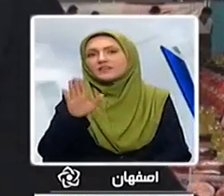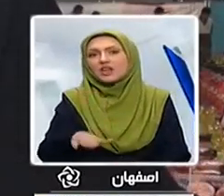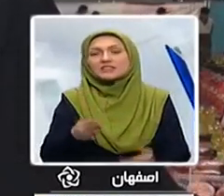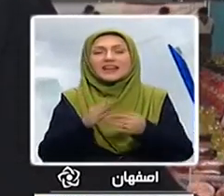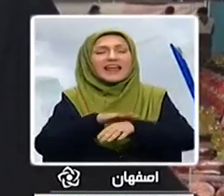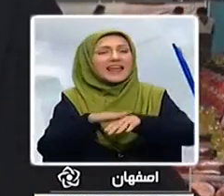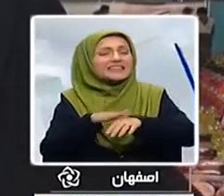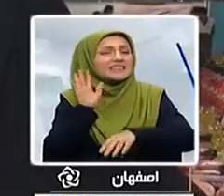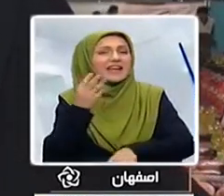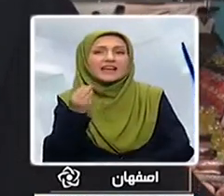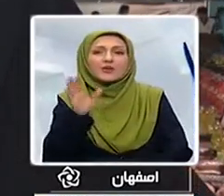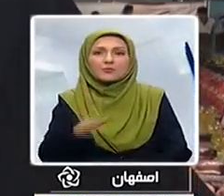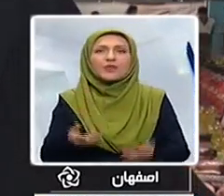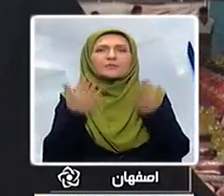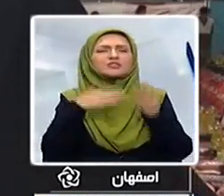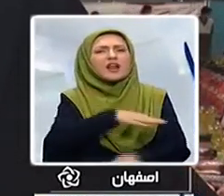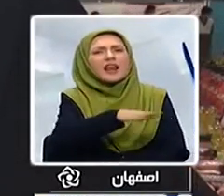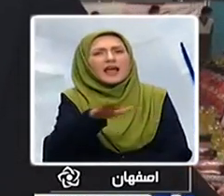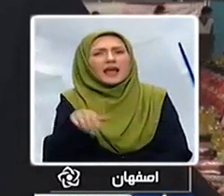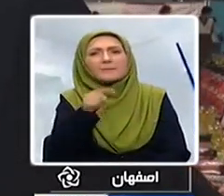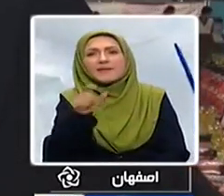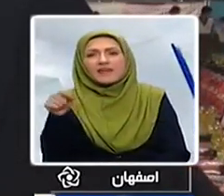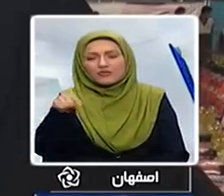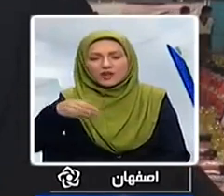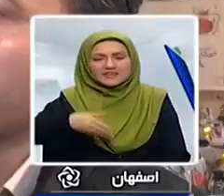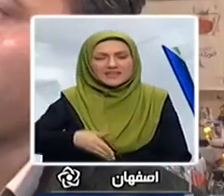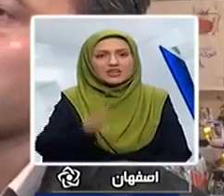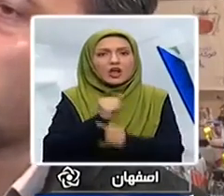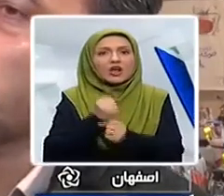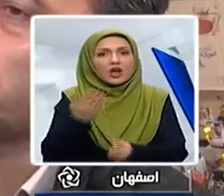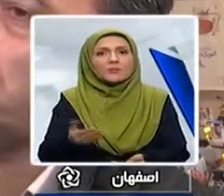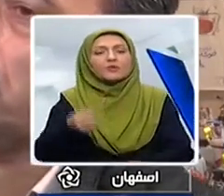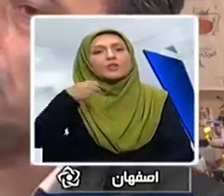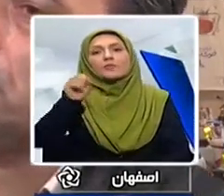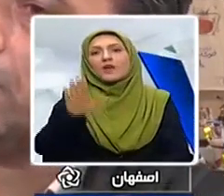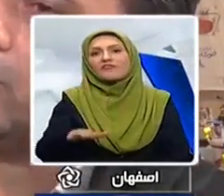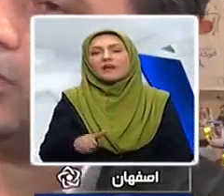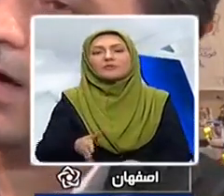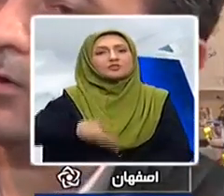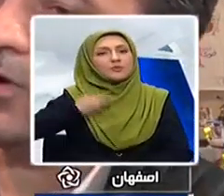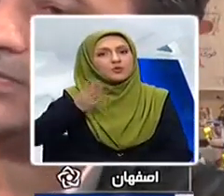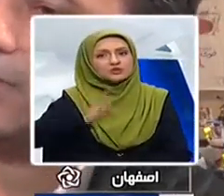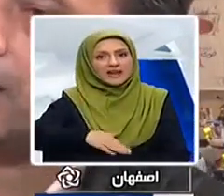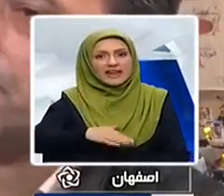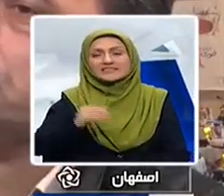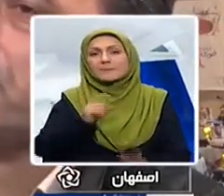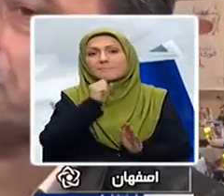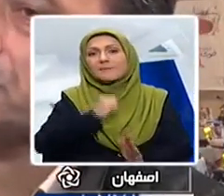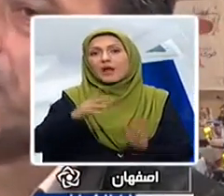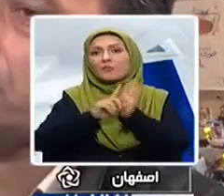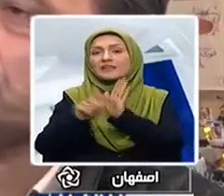انشالله که همه کسایی که توی راه قدم برمی‌دارن موفق باشن. و خوشحالیم که به قول مقام معظم